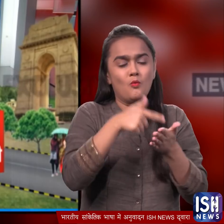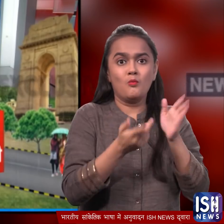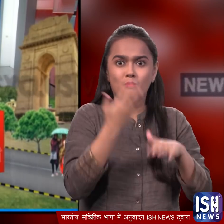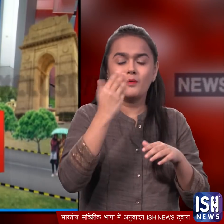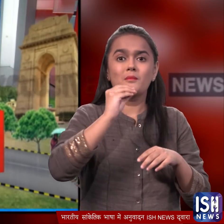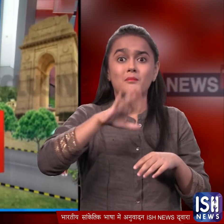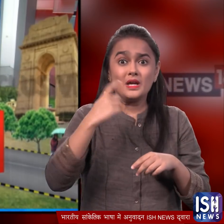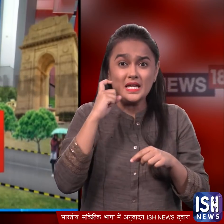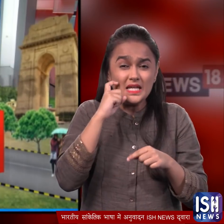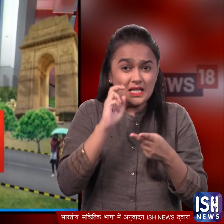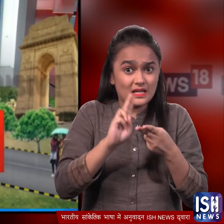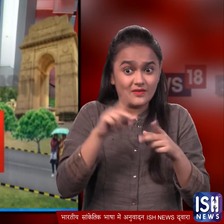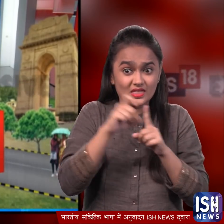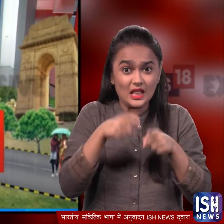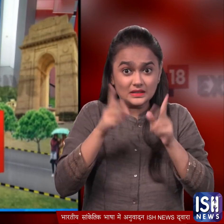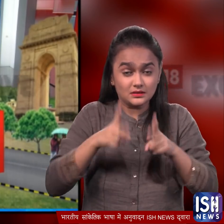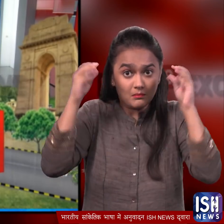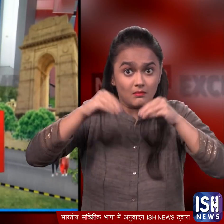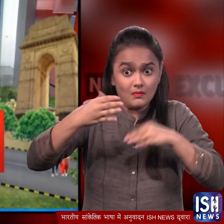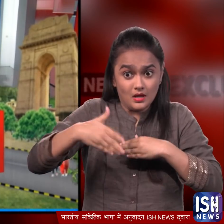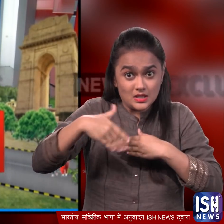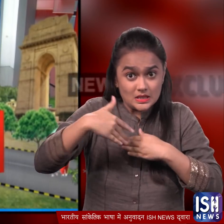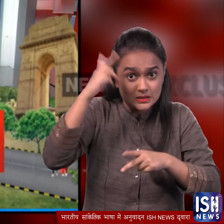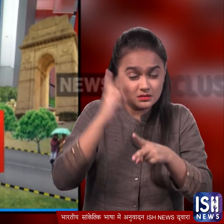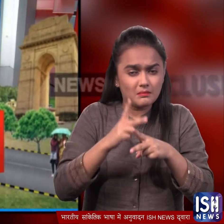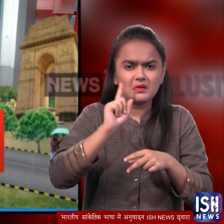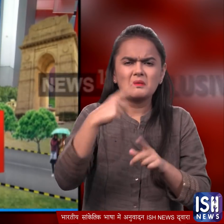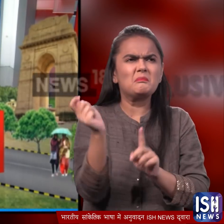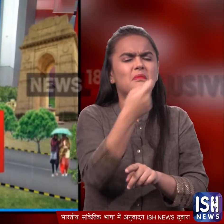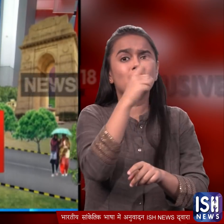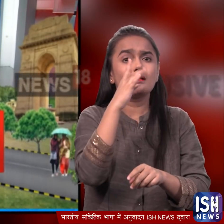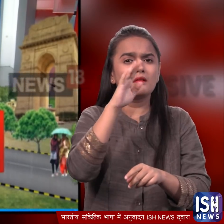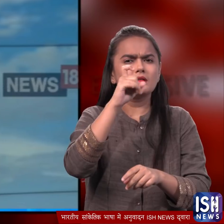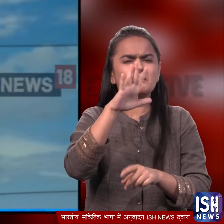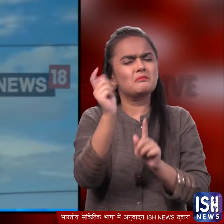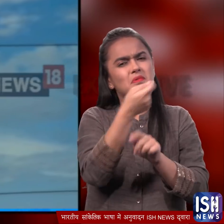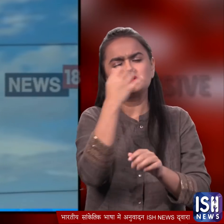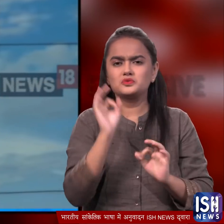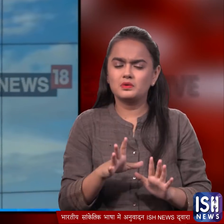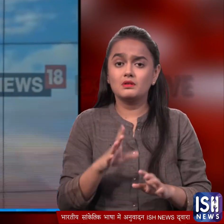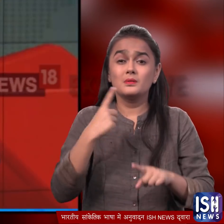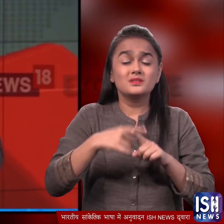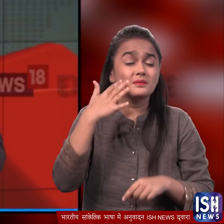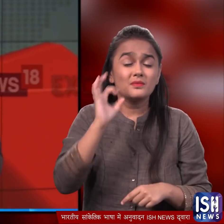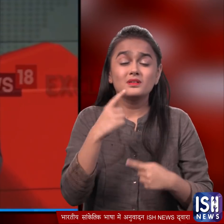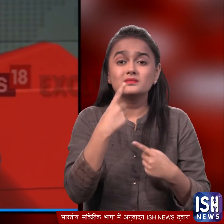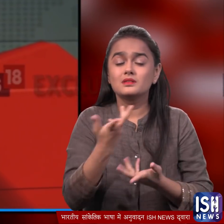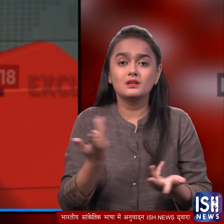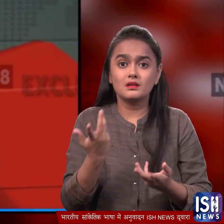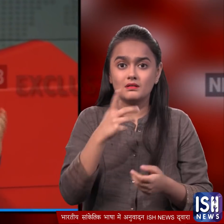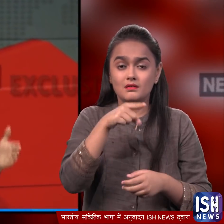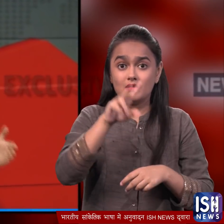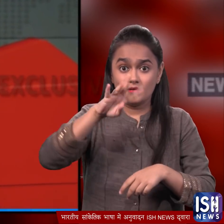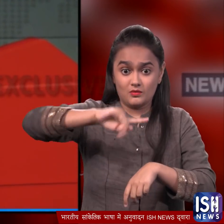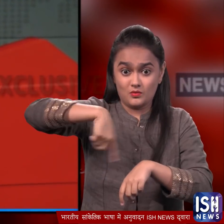अगर अगले कुछ दिन दिल्ली में ऐसी ही बारिश हुई तो वो रिकॉर्ड टूट सकता है। सौगात की एक बात यह कि बीते 24